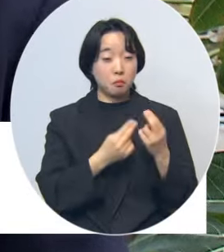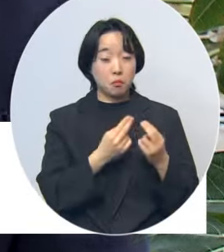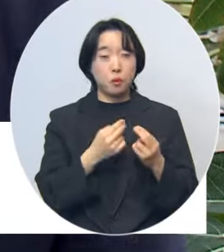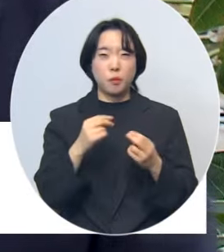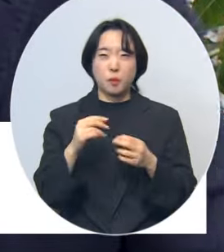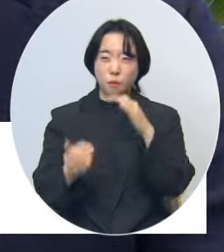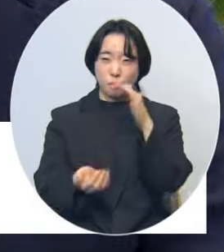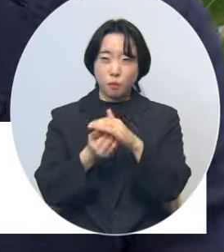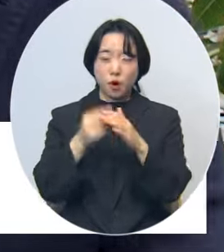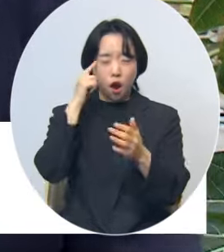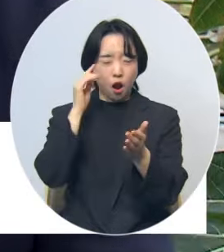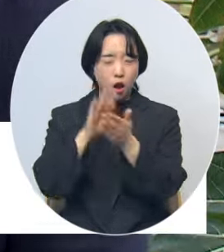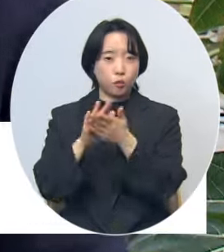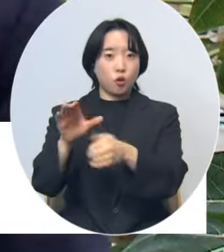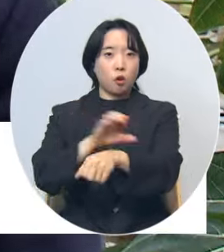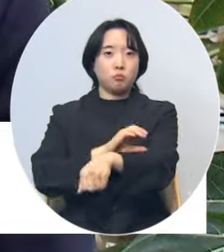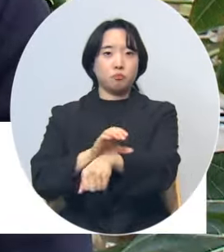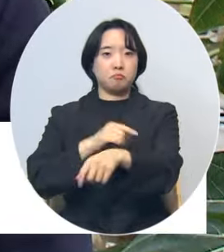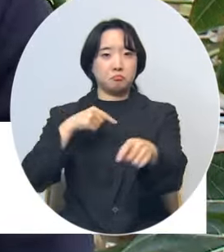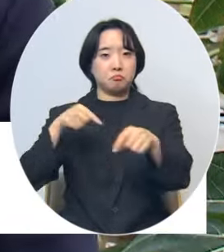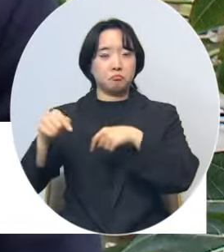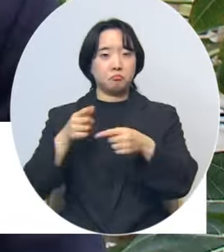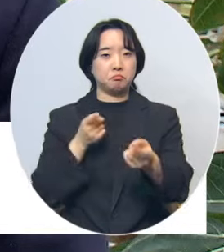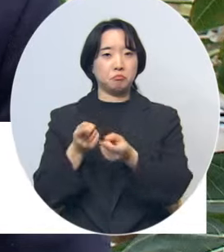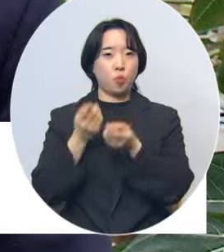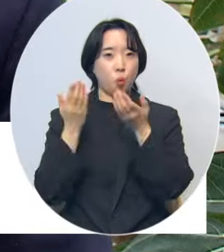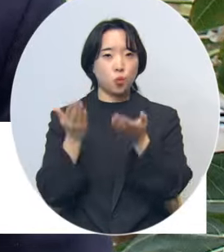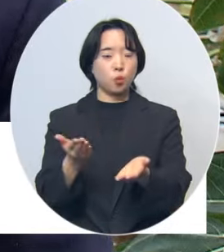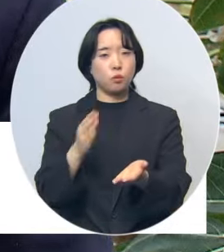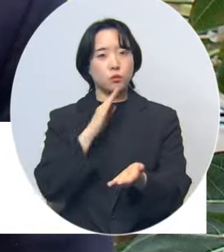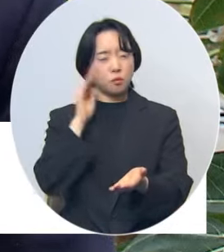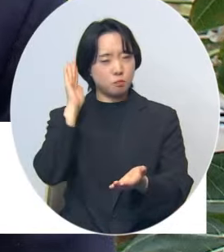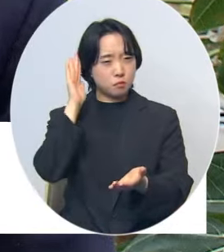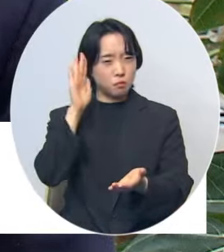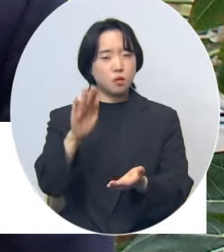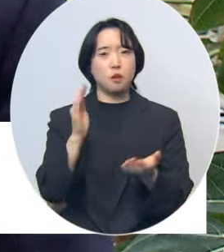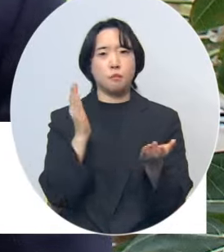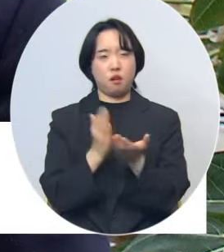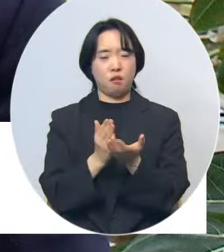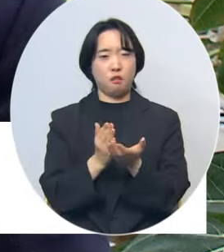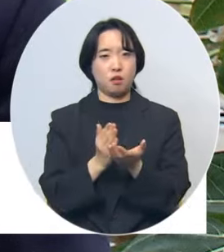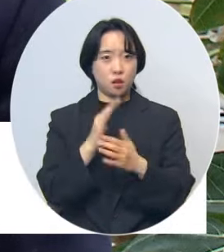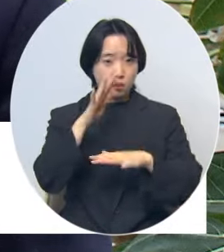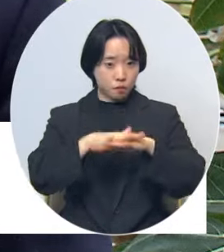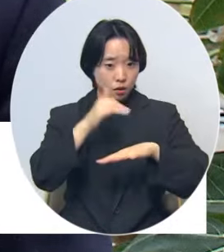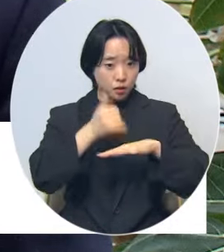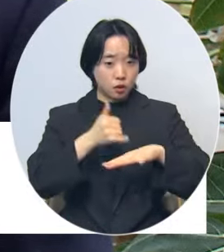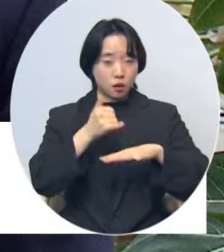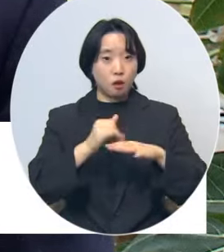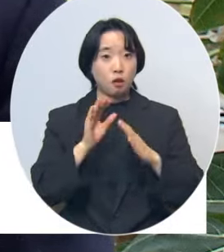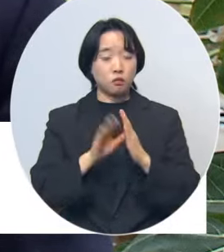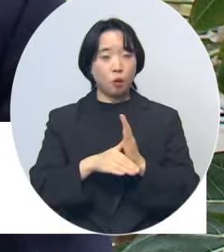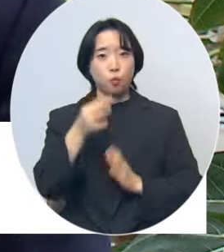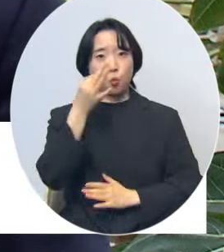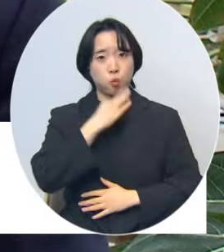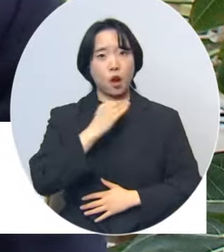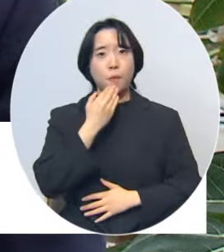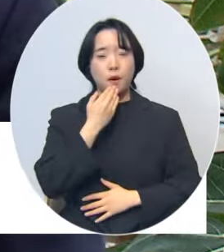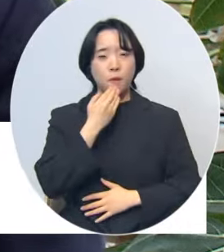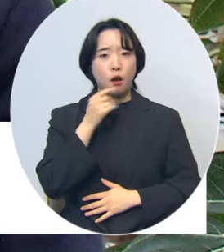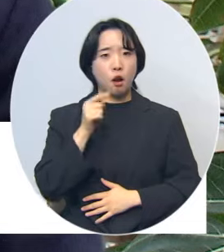최고의 품질을 만들 수 있다라는 그야말로 미래 경영적인 농업에서도 수 수익을 낼 있고